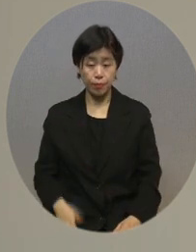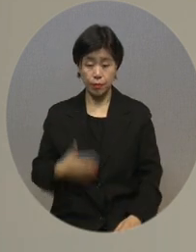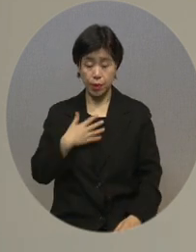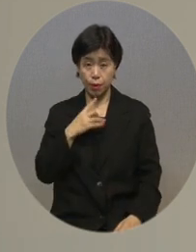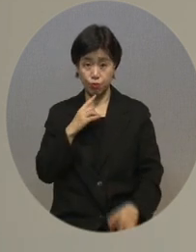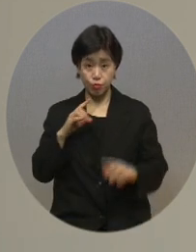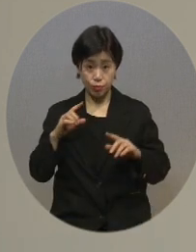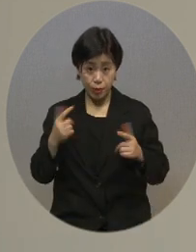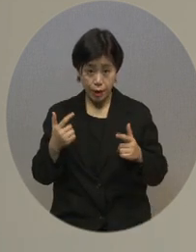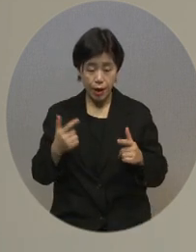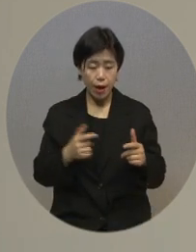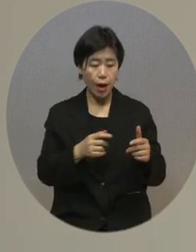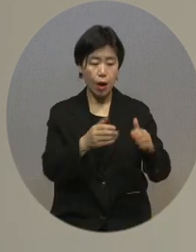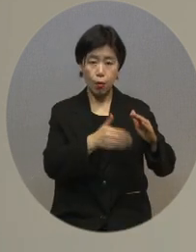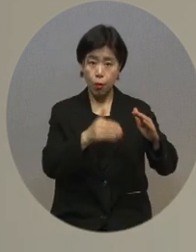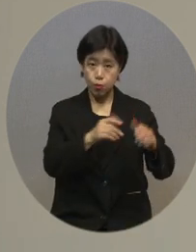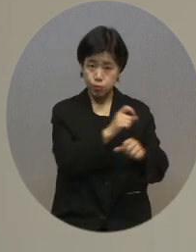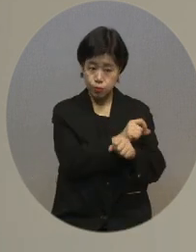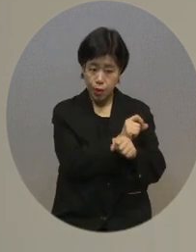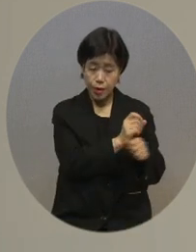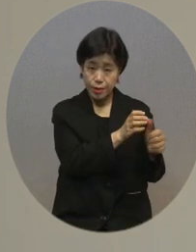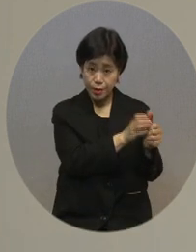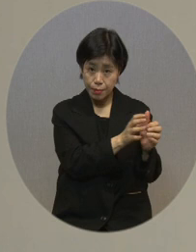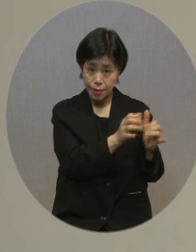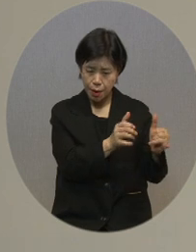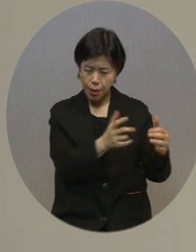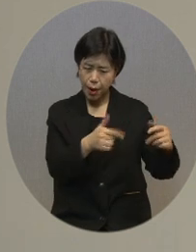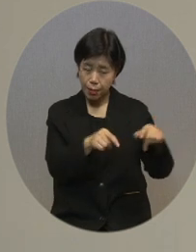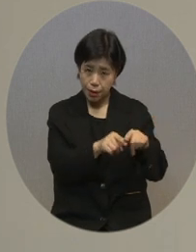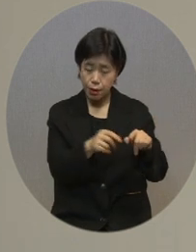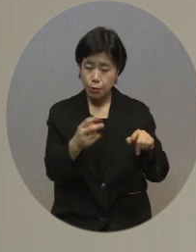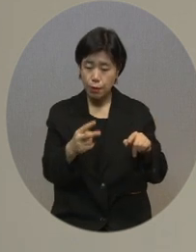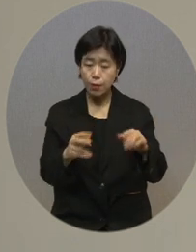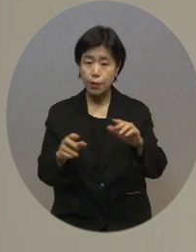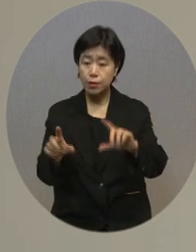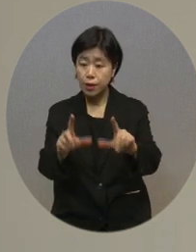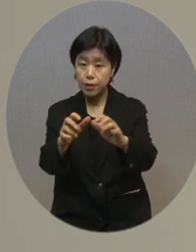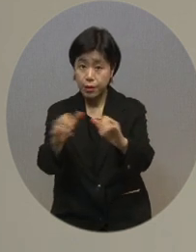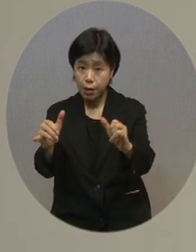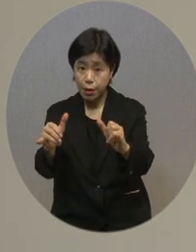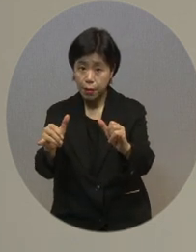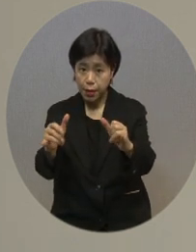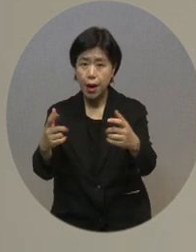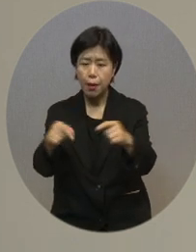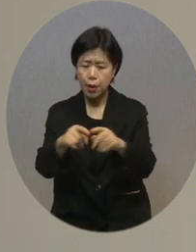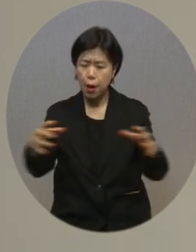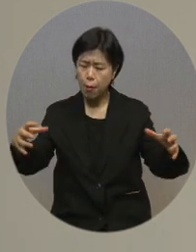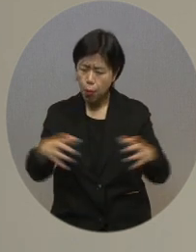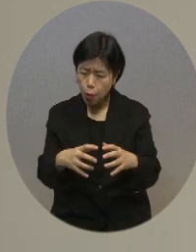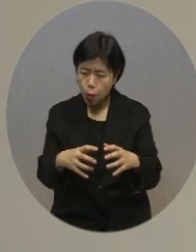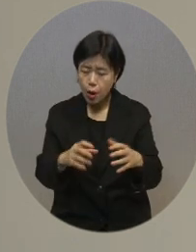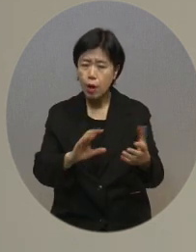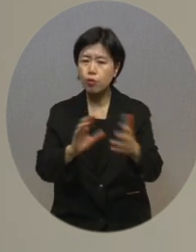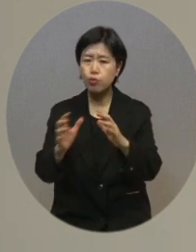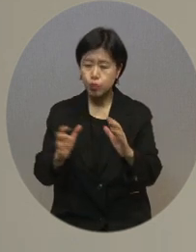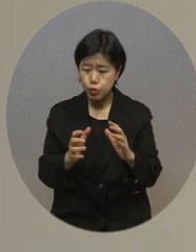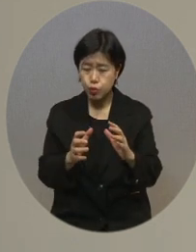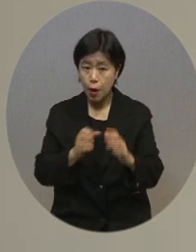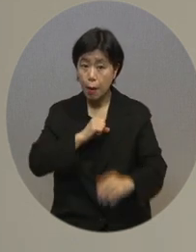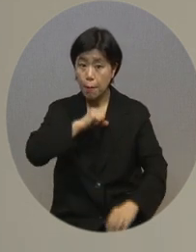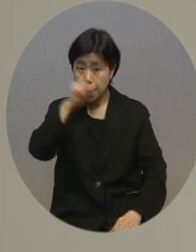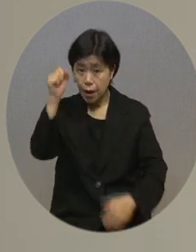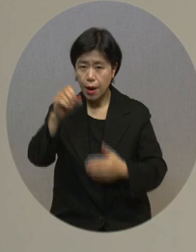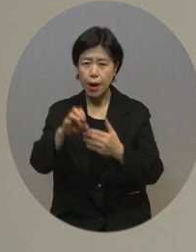공무원 또 주민들 의견 함께 들어서 이게 맞다고 생각한다고 하면은 주저없이 열심히 이렇게 추진하는